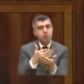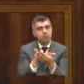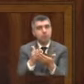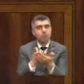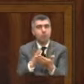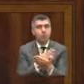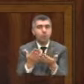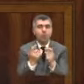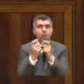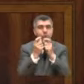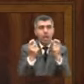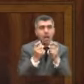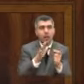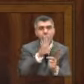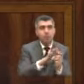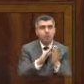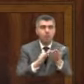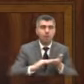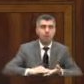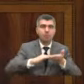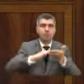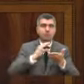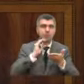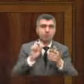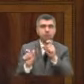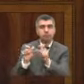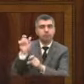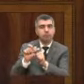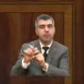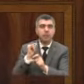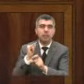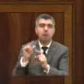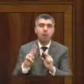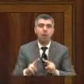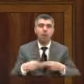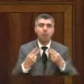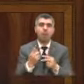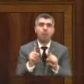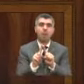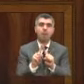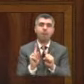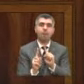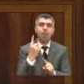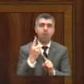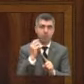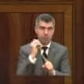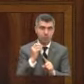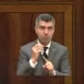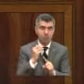بالشركات ديالنا والمقاولين والناس والعمال في احسن ما يرام. ولكن ما نكذبوش على